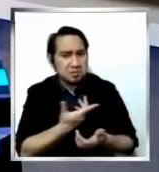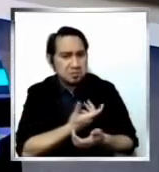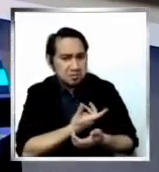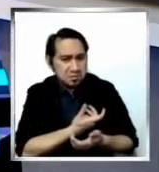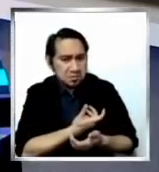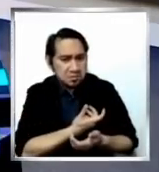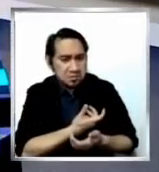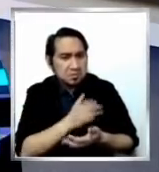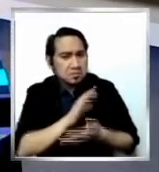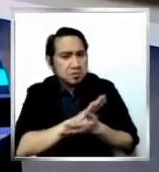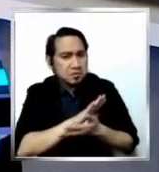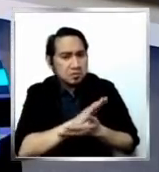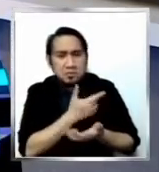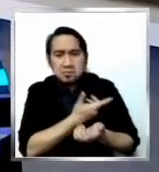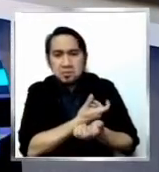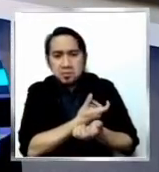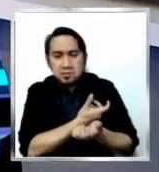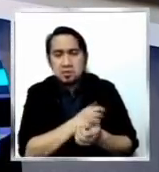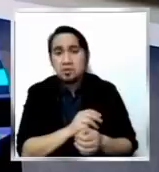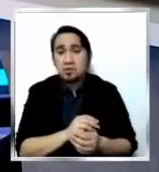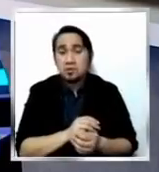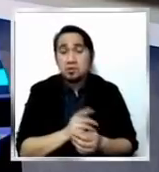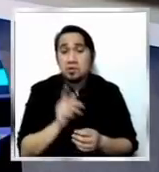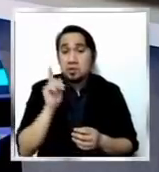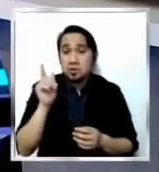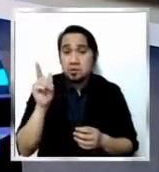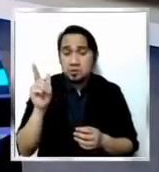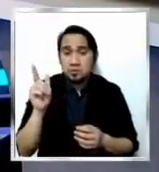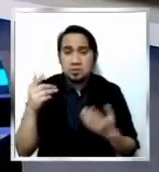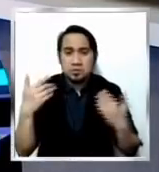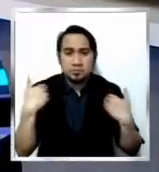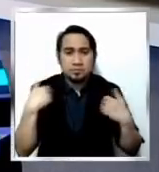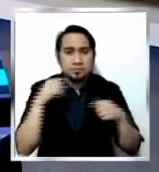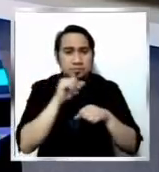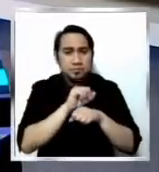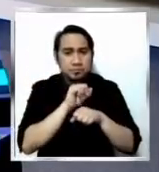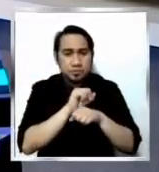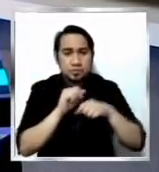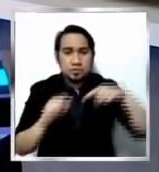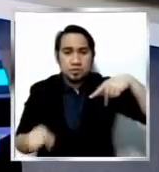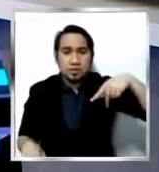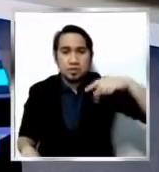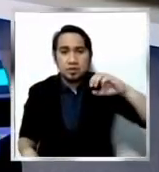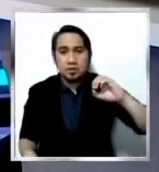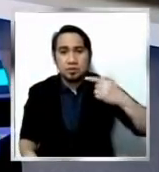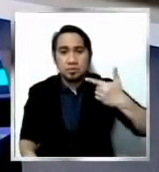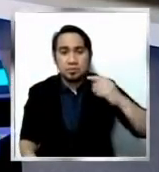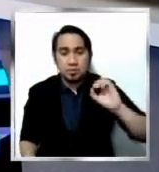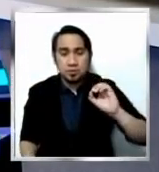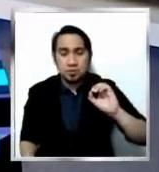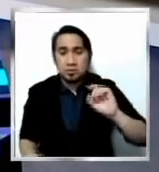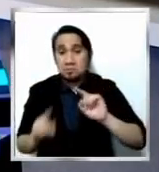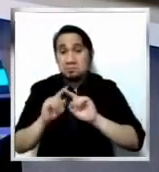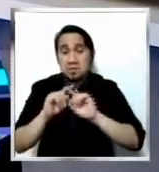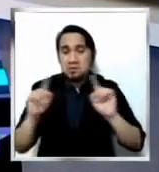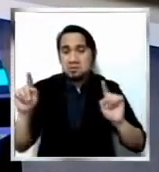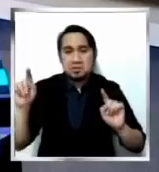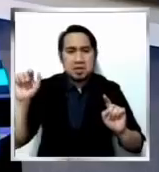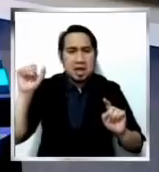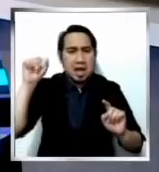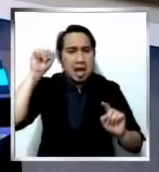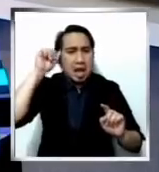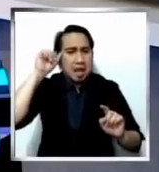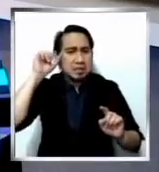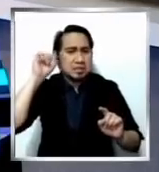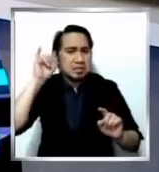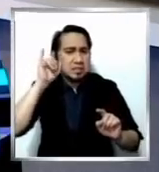COVID-19. 20,000 raw sa kanila ay mga nagtatrabaho sa mga POGO. Pero hindi nabanggit ni Ang-See kung saan niya nakuha ang